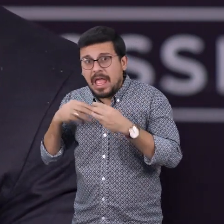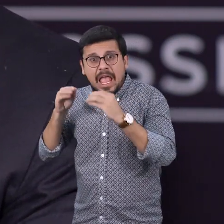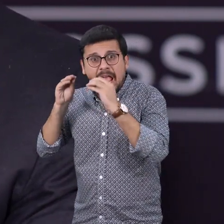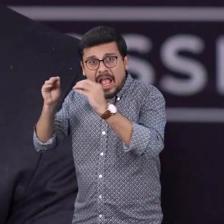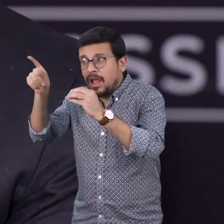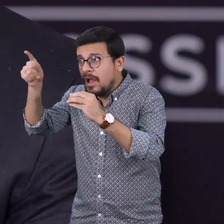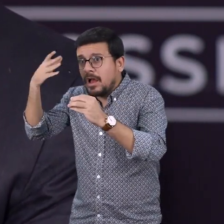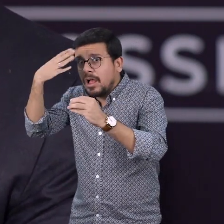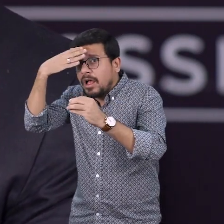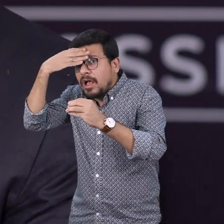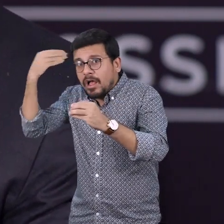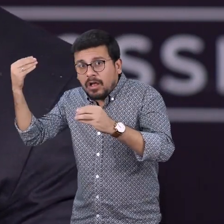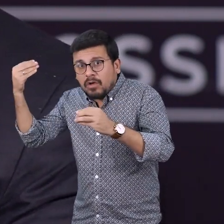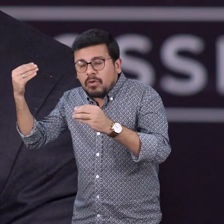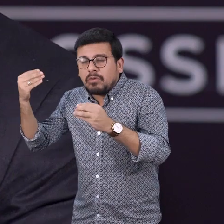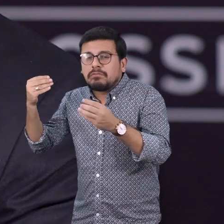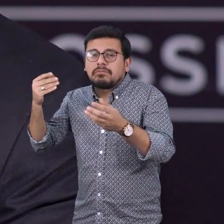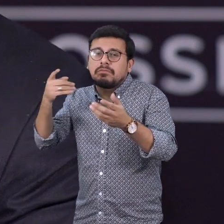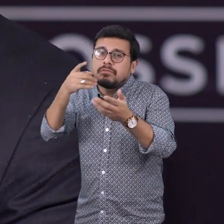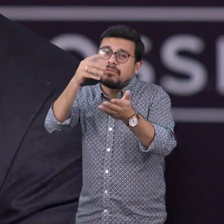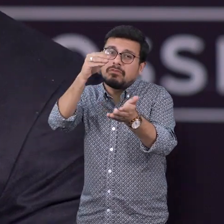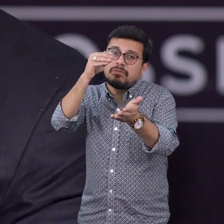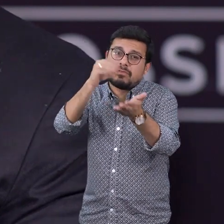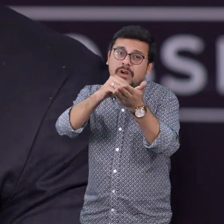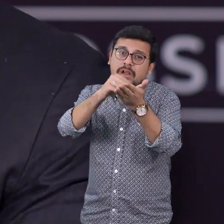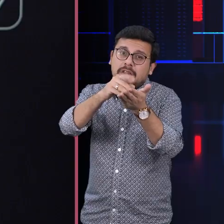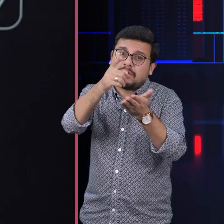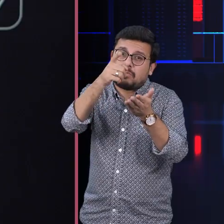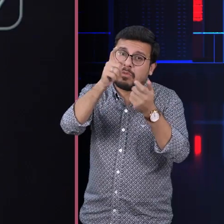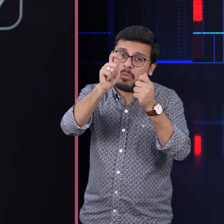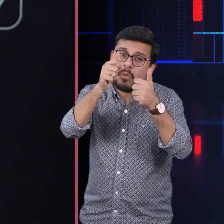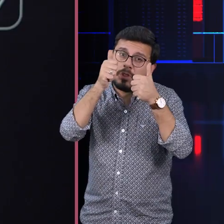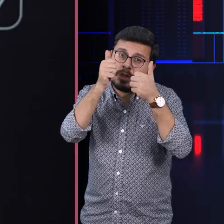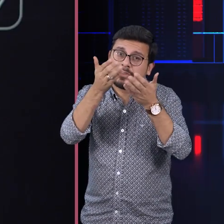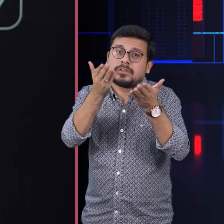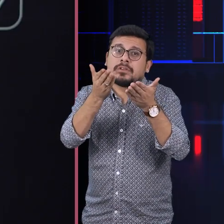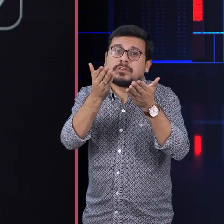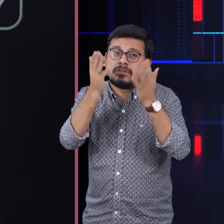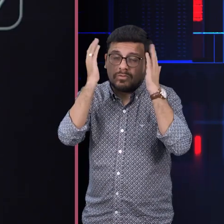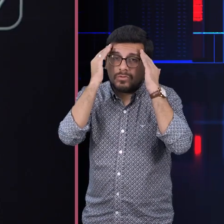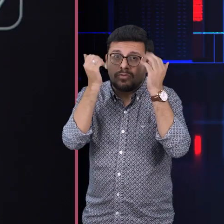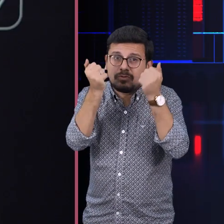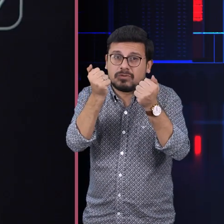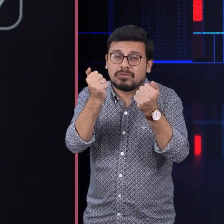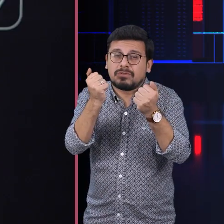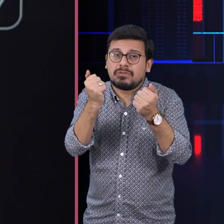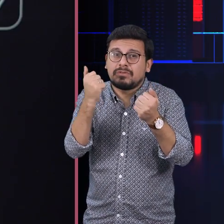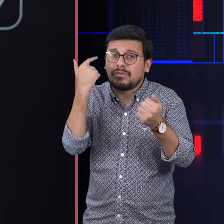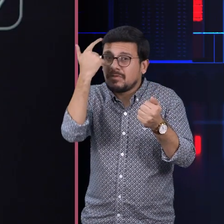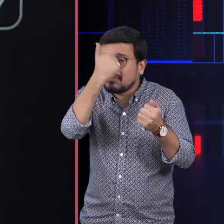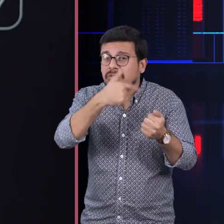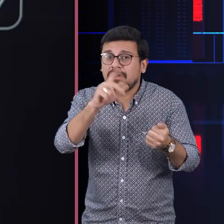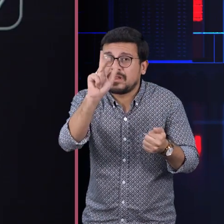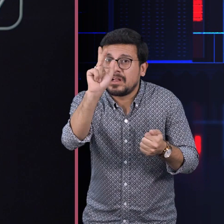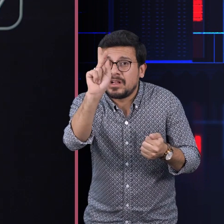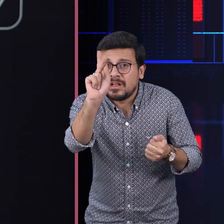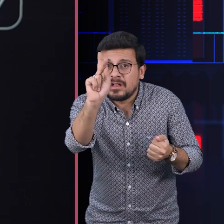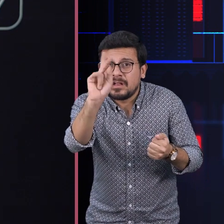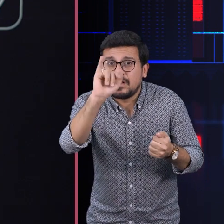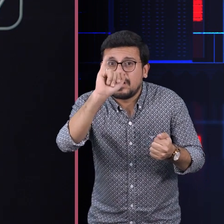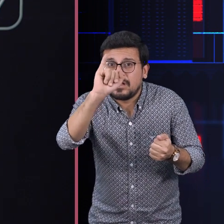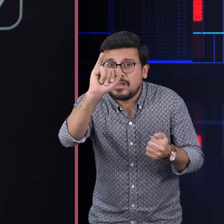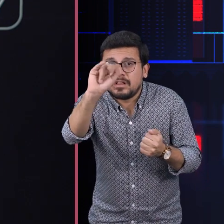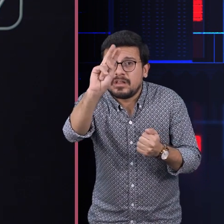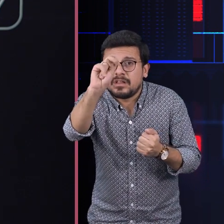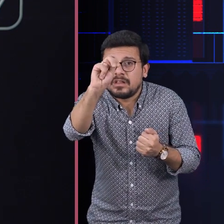بنا کہ اس سلسلے کو ہم آگے بڑھانا چاہتے تھے. اور اگر میں بات کروں تو میرے لیے